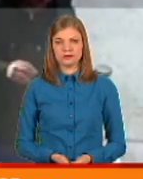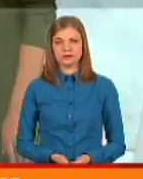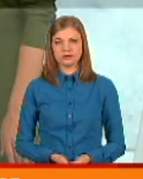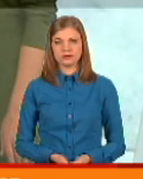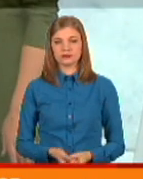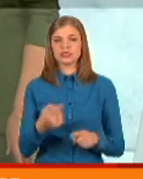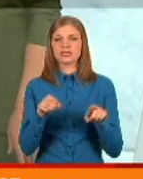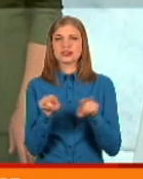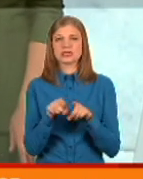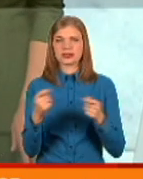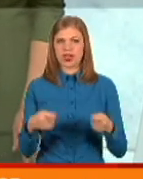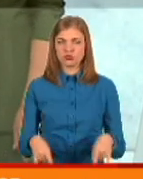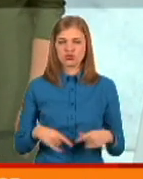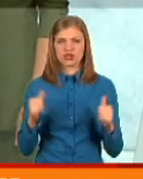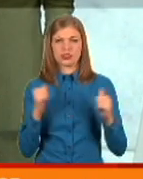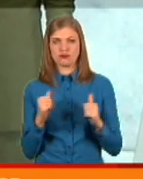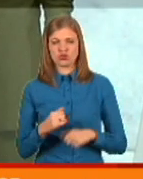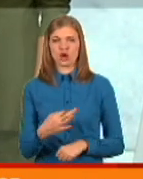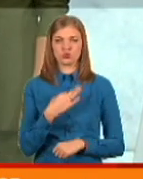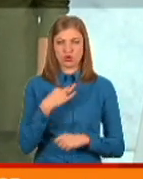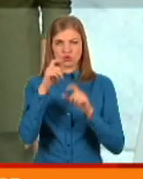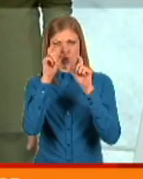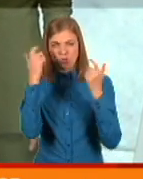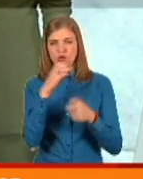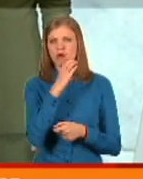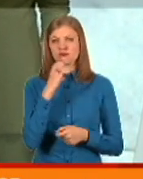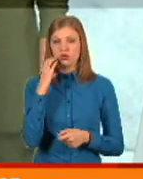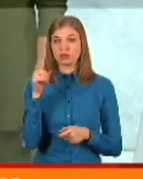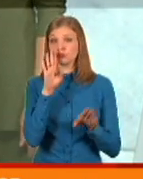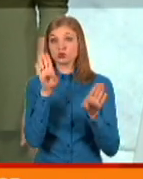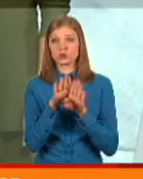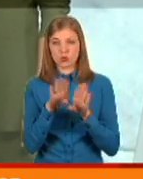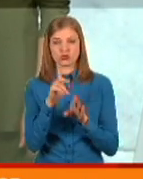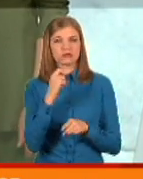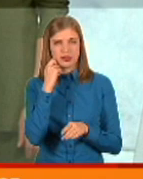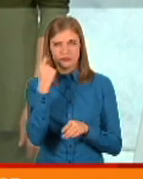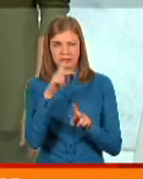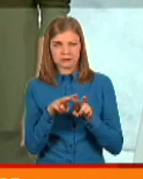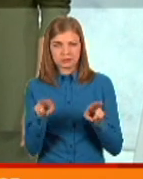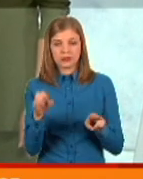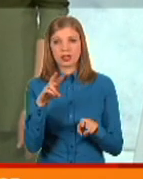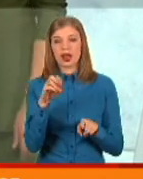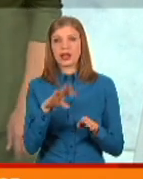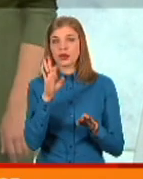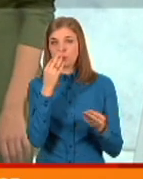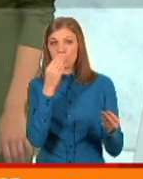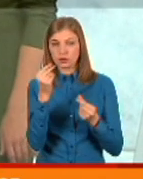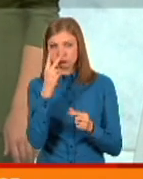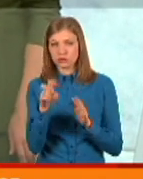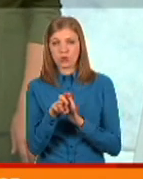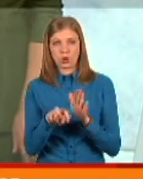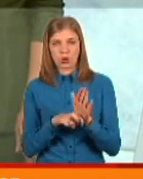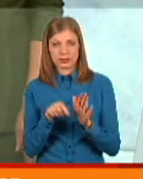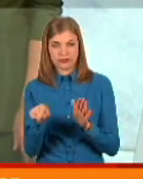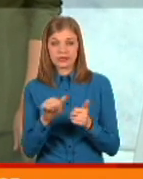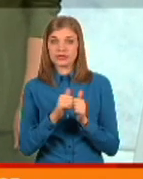Khashoggi. Ті самі джинси, піджак, сорочка, окуляри, борода. Та сам чоловік схожий за віком і статурою. Втім, про підробку свідчать кросівки